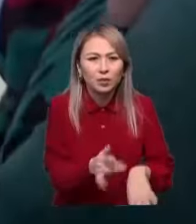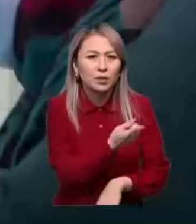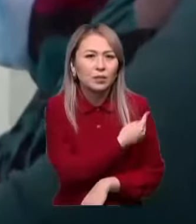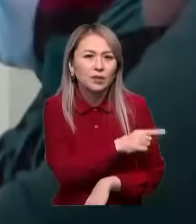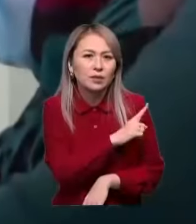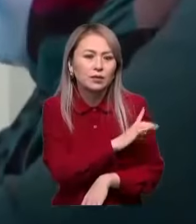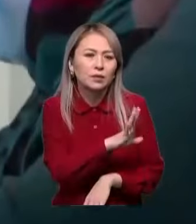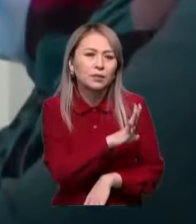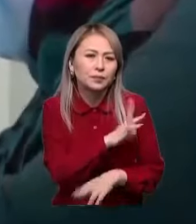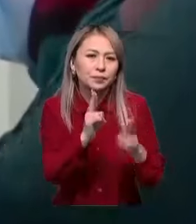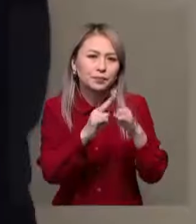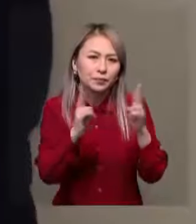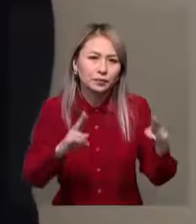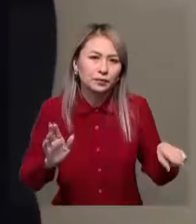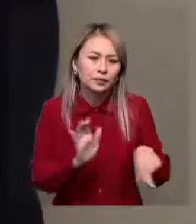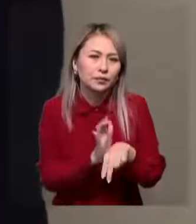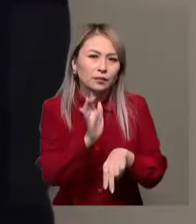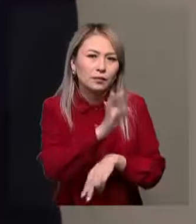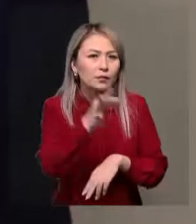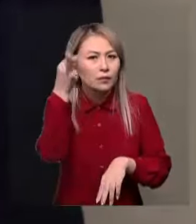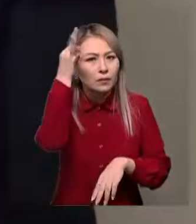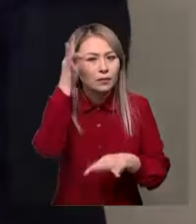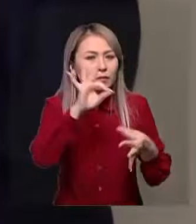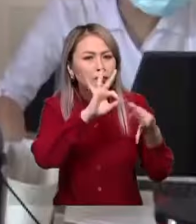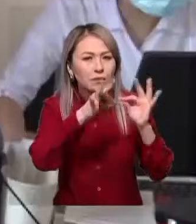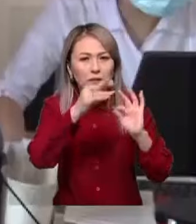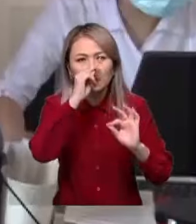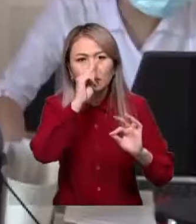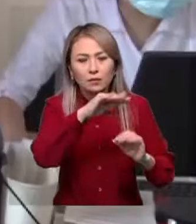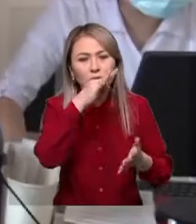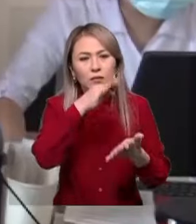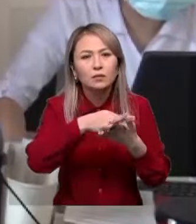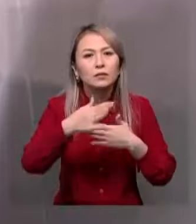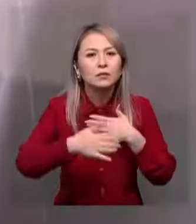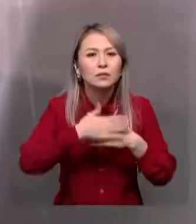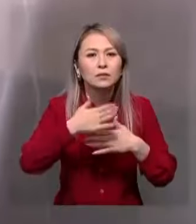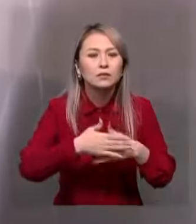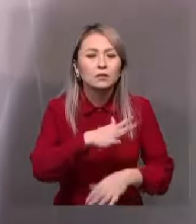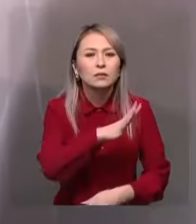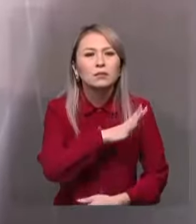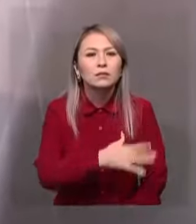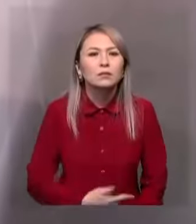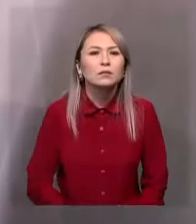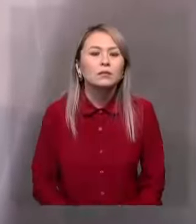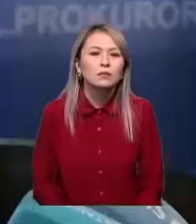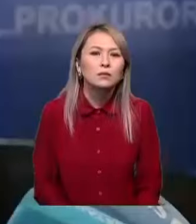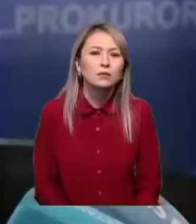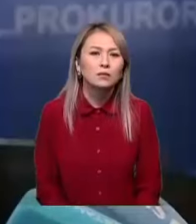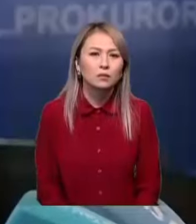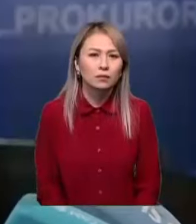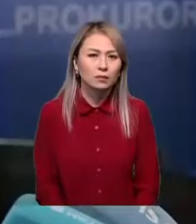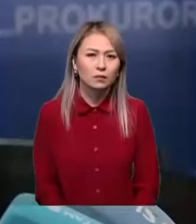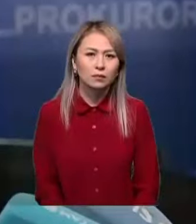өткен препараттарды медициналық мекемелерге жіберген. Аталған дерекке қатысты кінәлілер жауапқа тартылды.